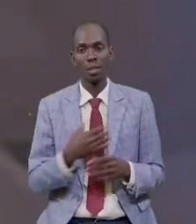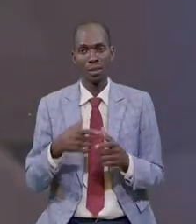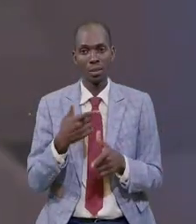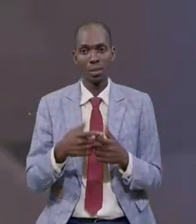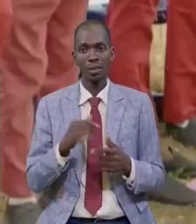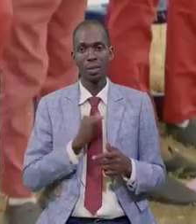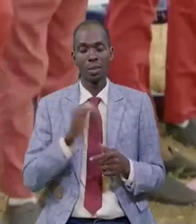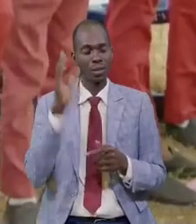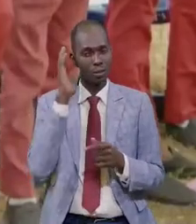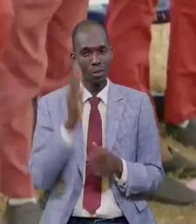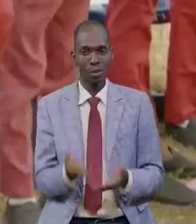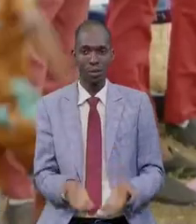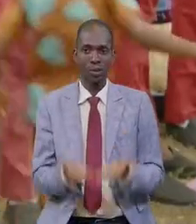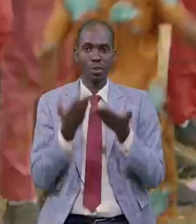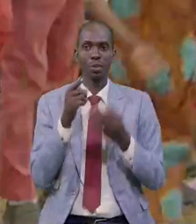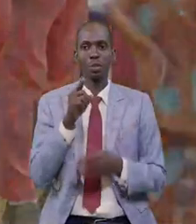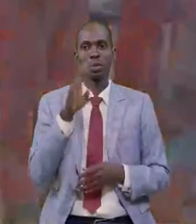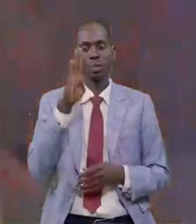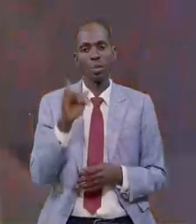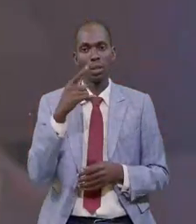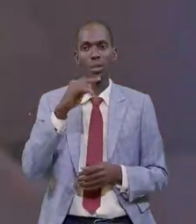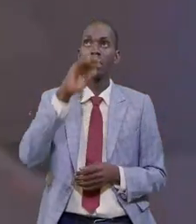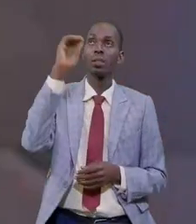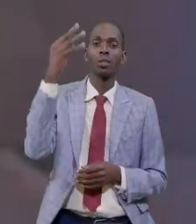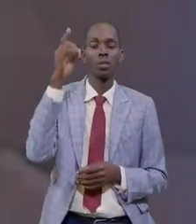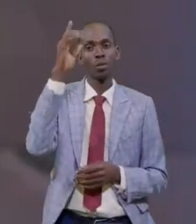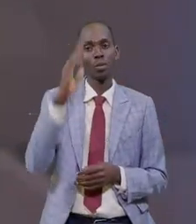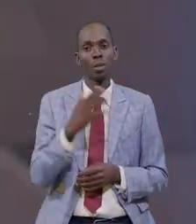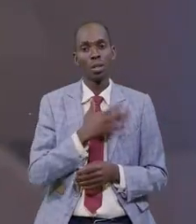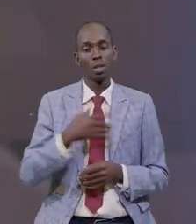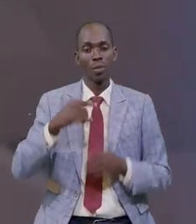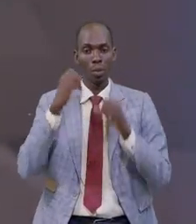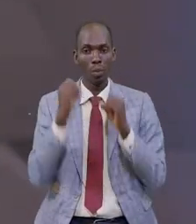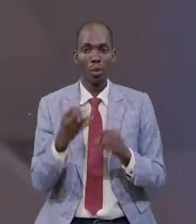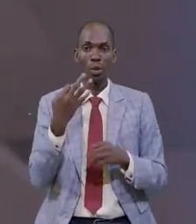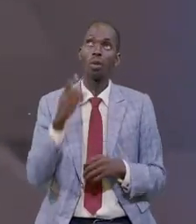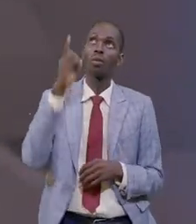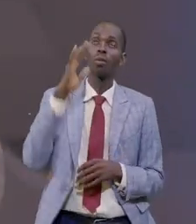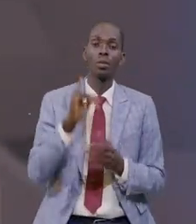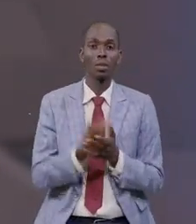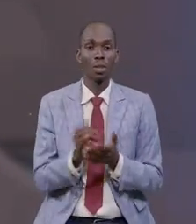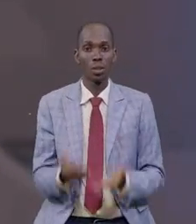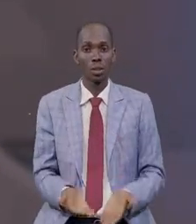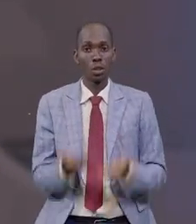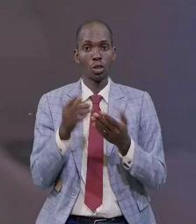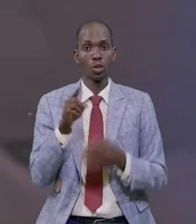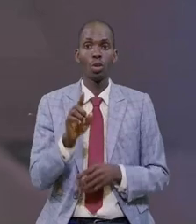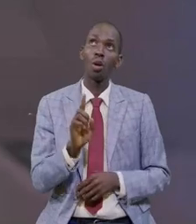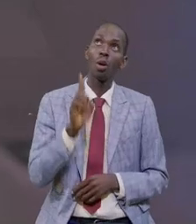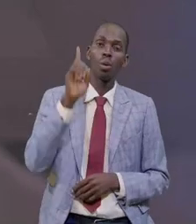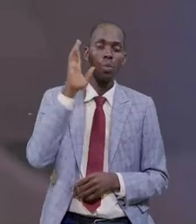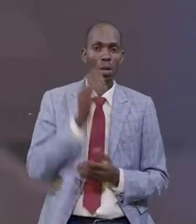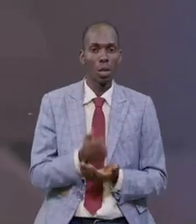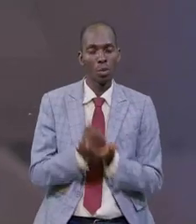je vais te lever par la grâce de Dieu et la puissance du Seigneur qui te fait lever te